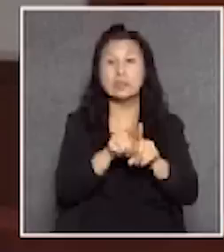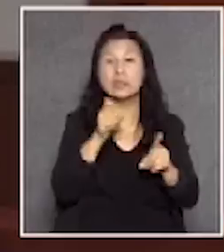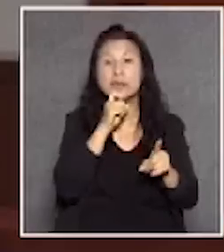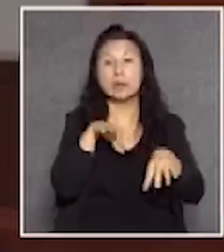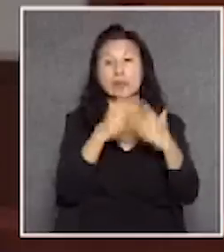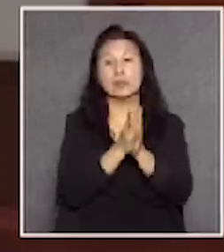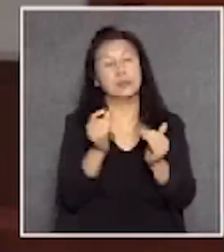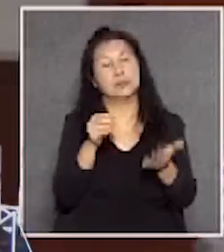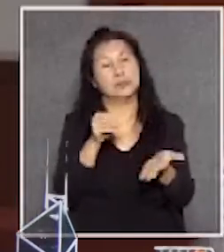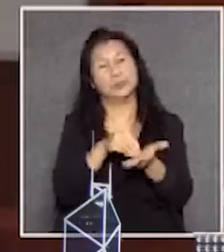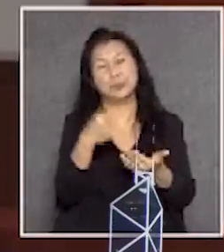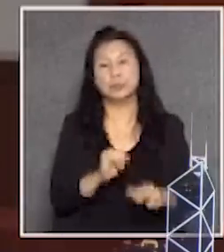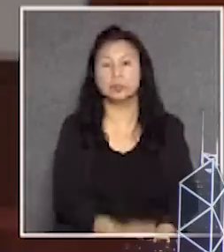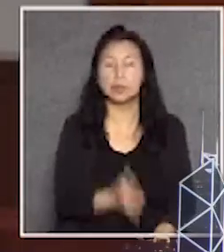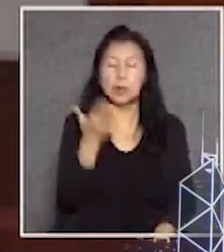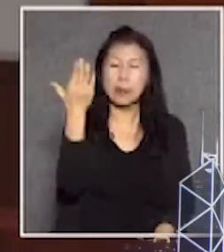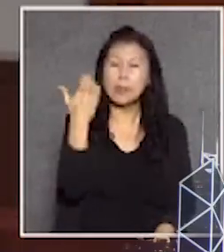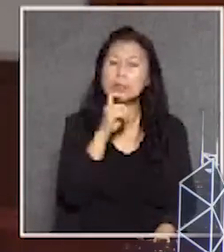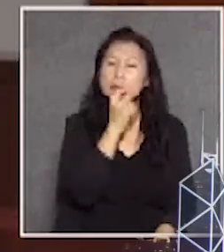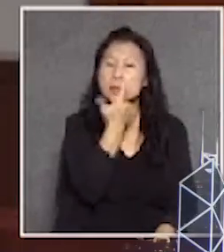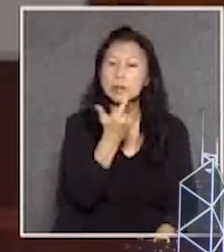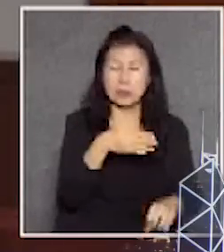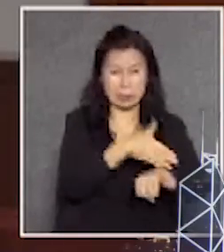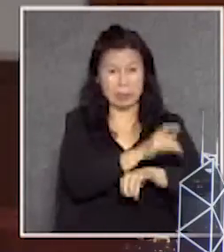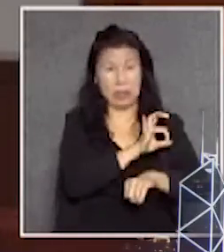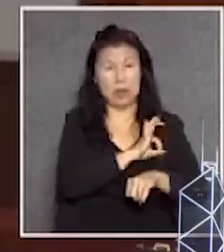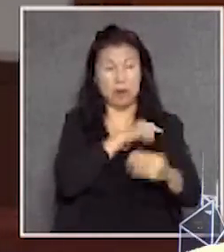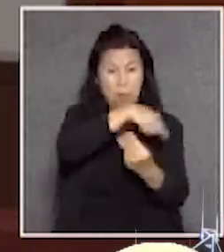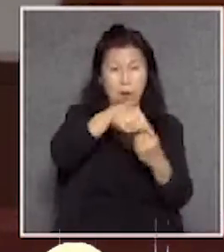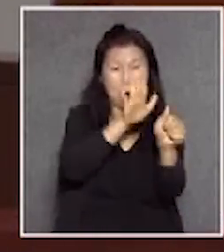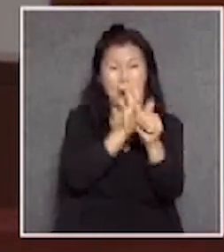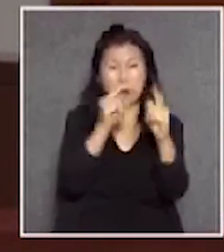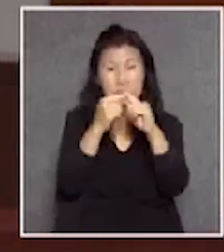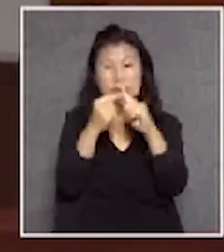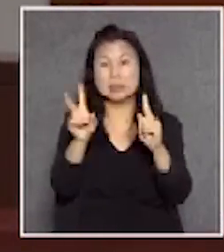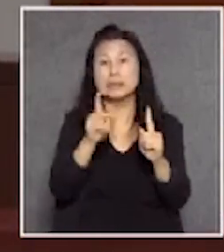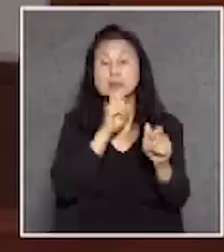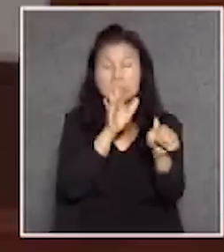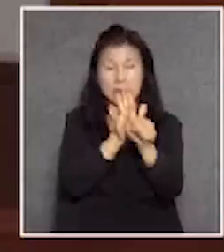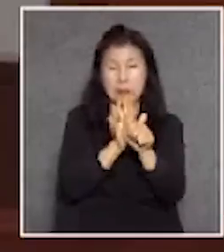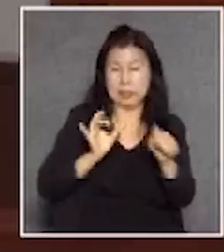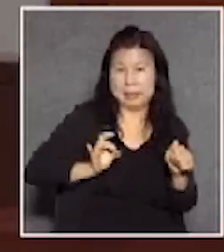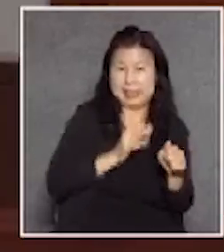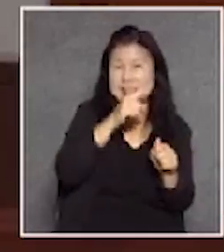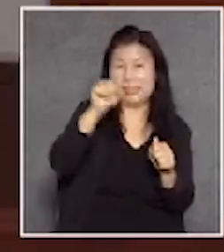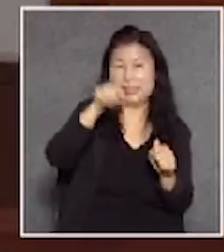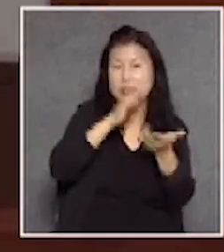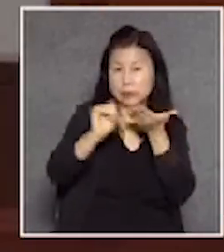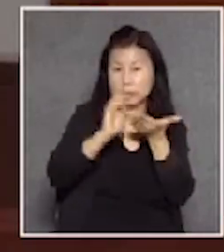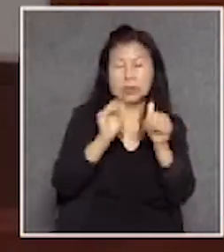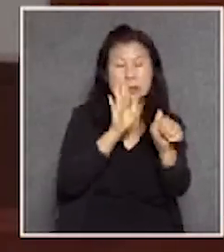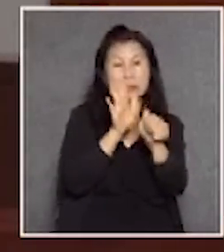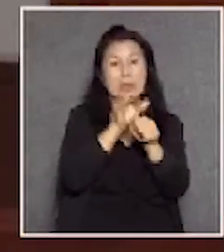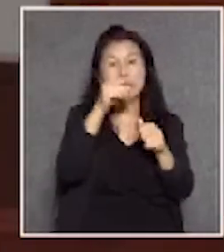二致。當時有不少社運保育環保人士祭出保護自然生態景觀、保護